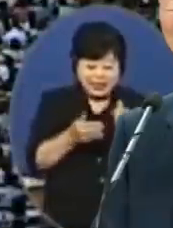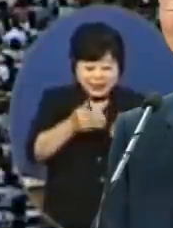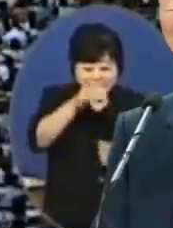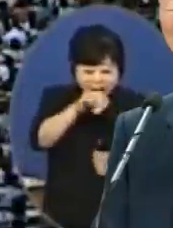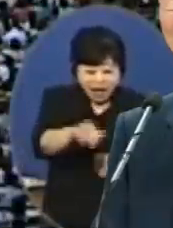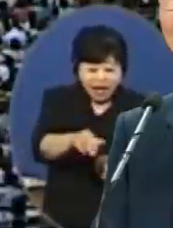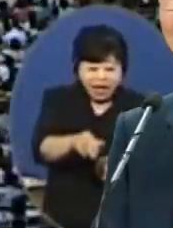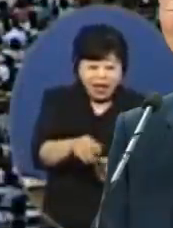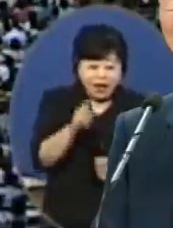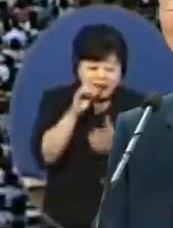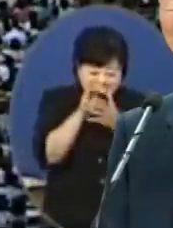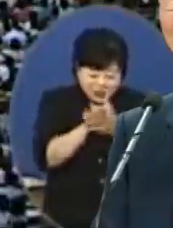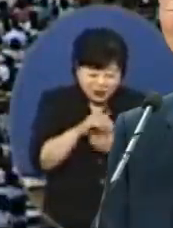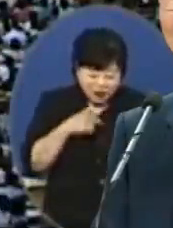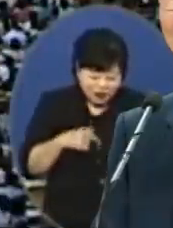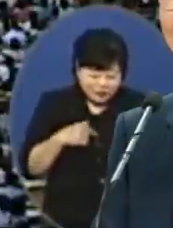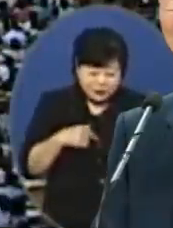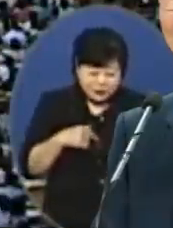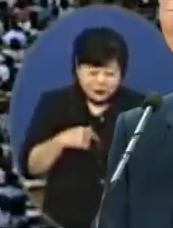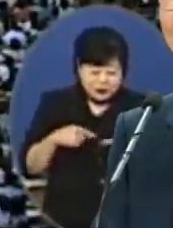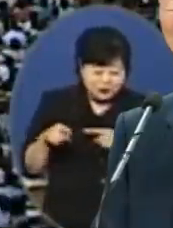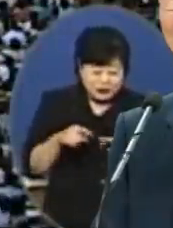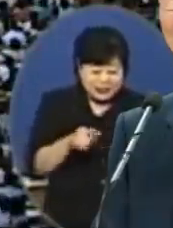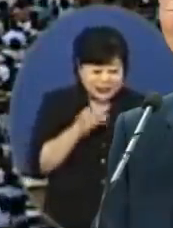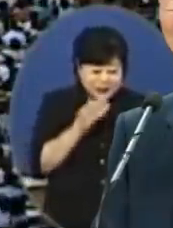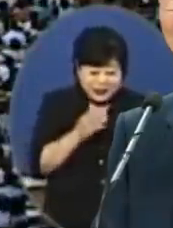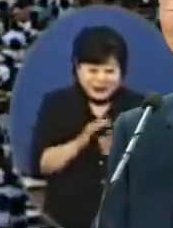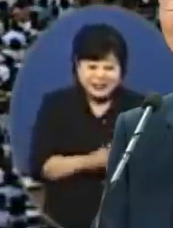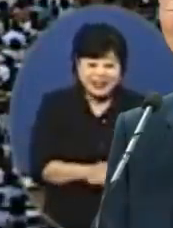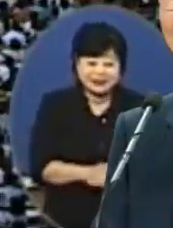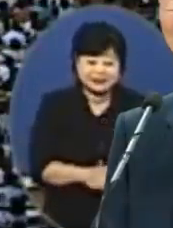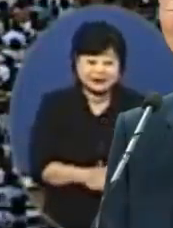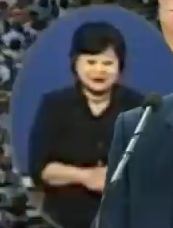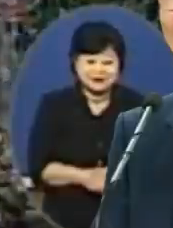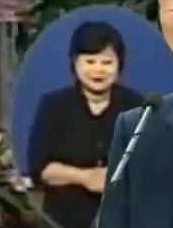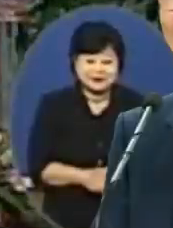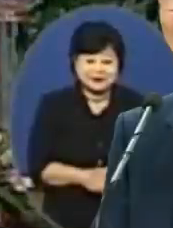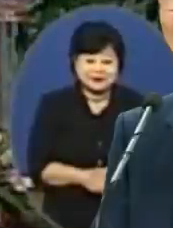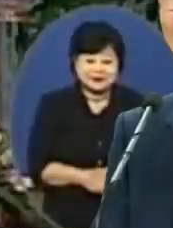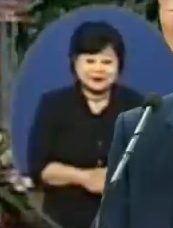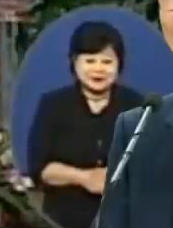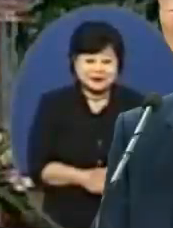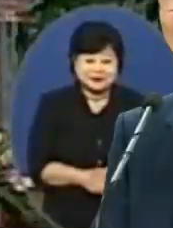앞에 매일 기도하고 기쁨을 요구하시기를 바랍니다.